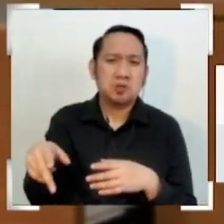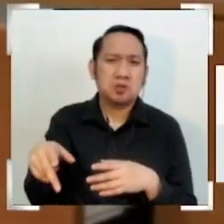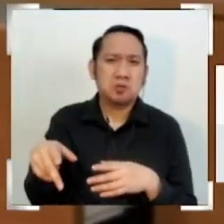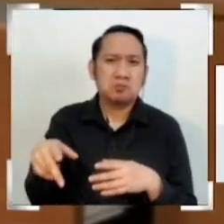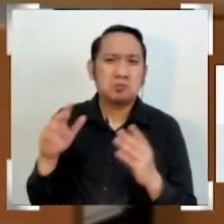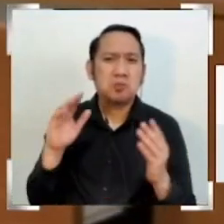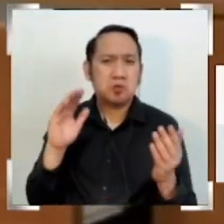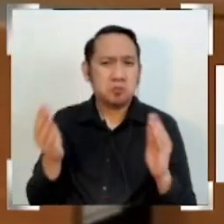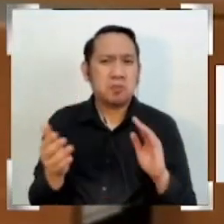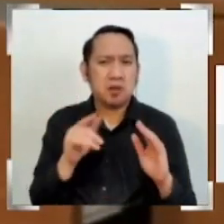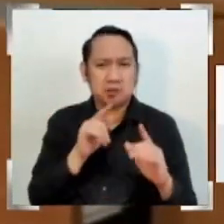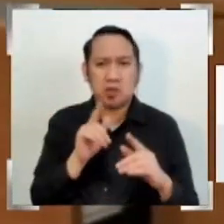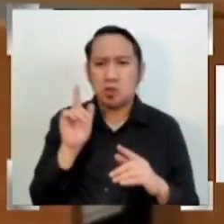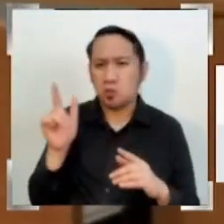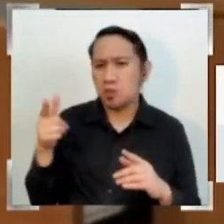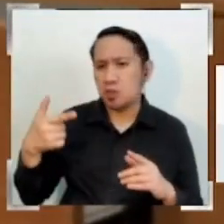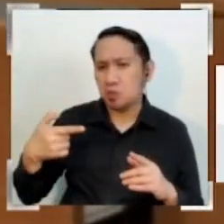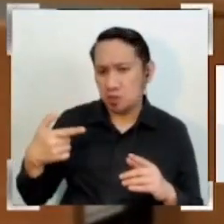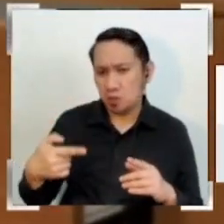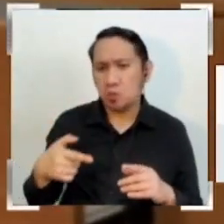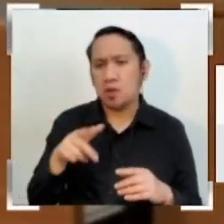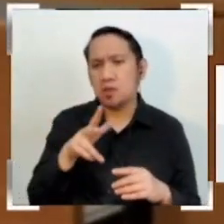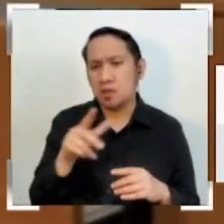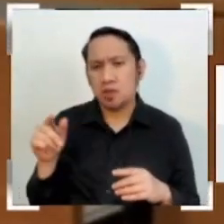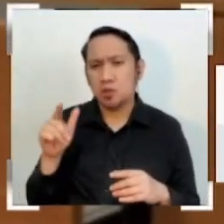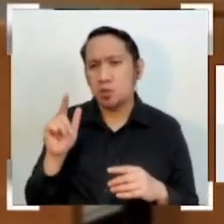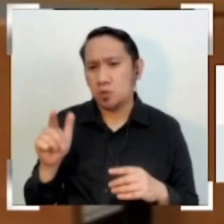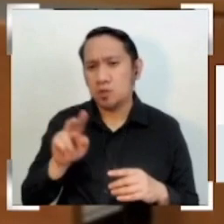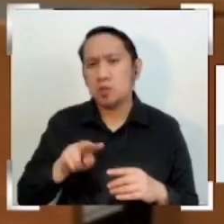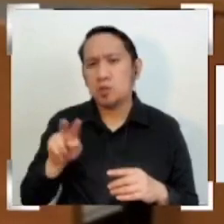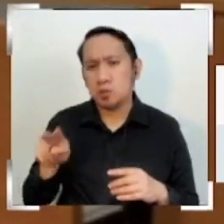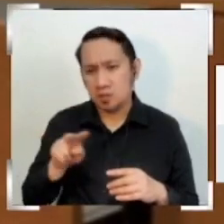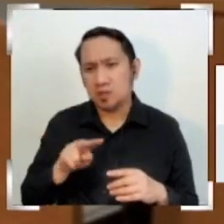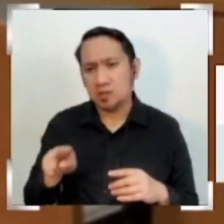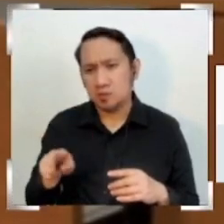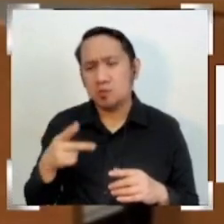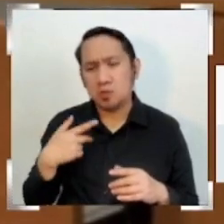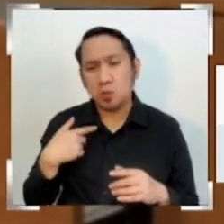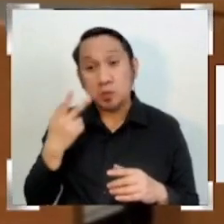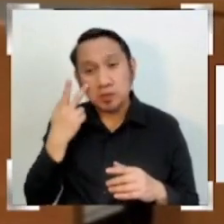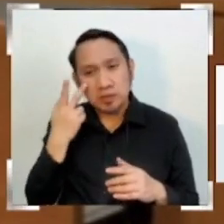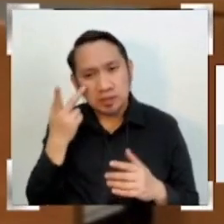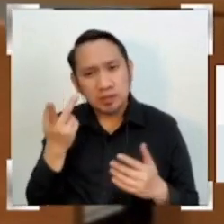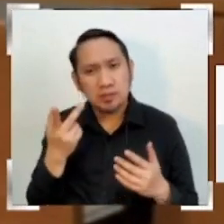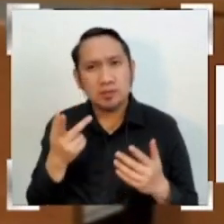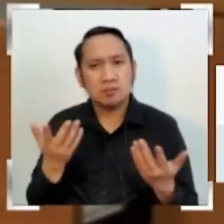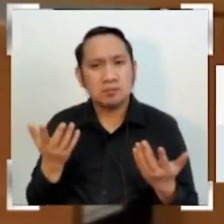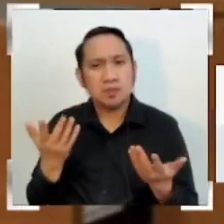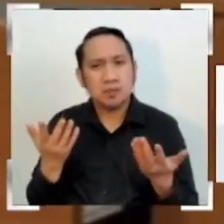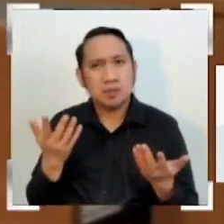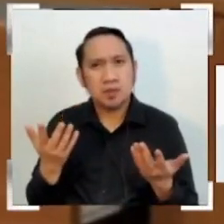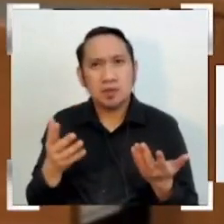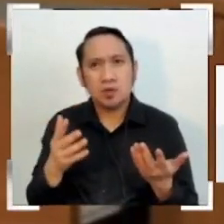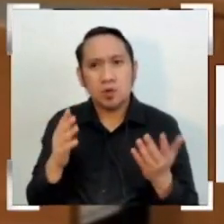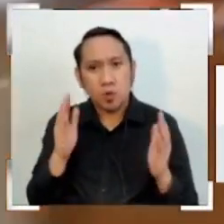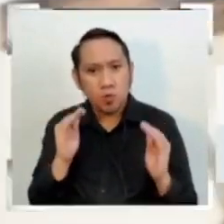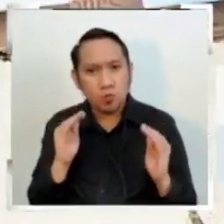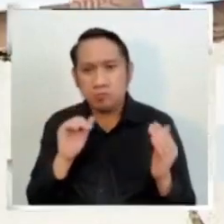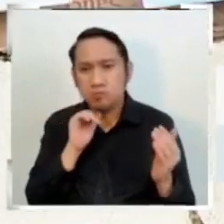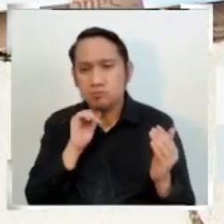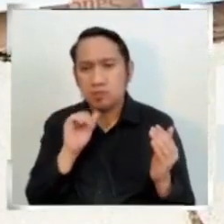2021 at saka 2022. Yun ang panatin na. Basta wag lang tayong tamaan ng mga malalakas na